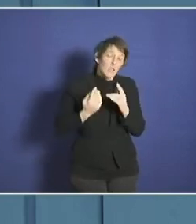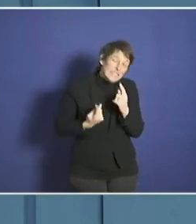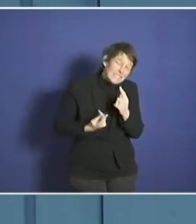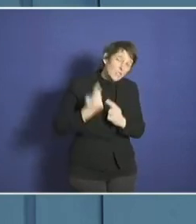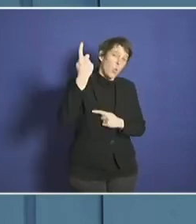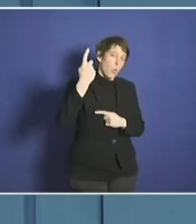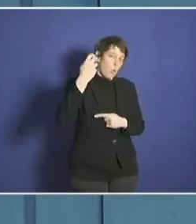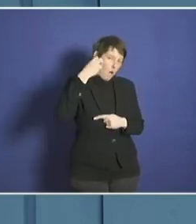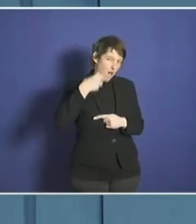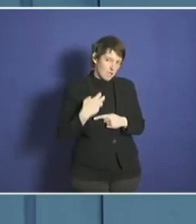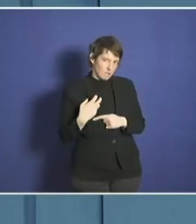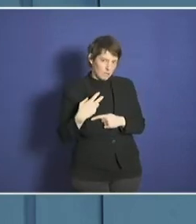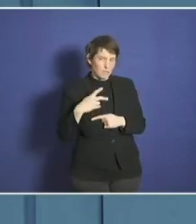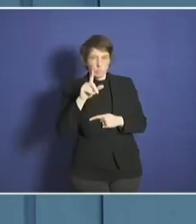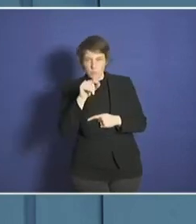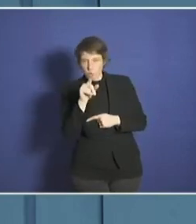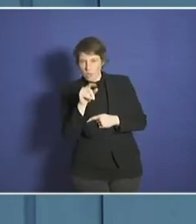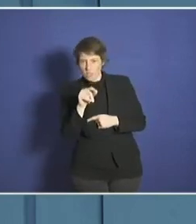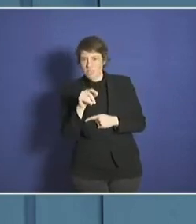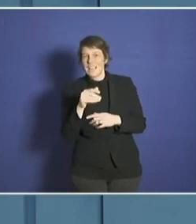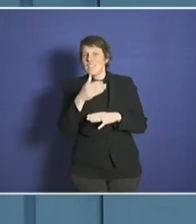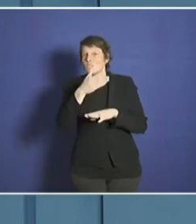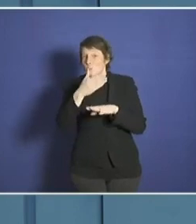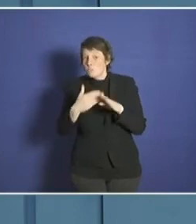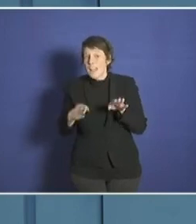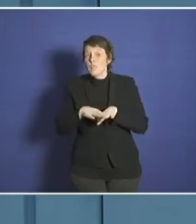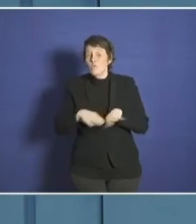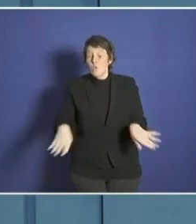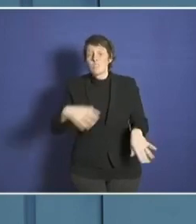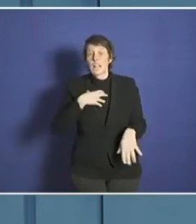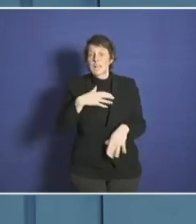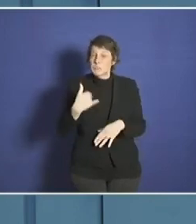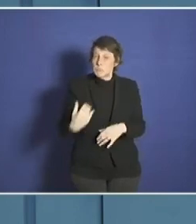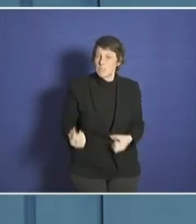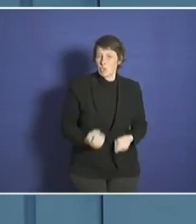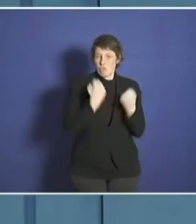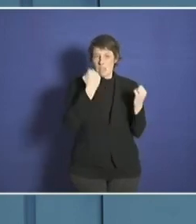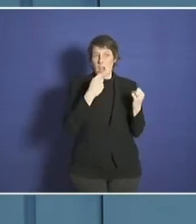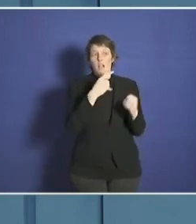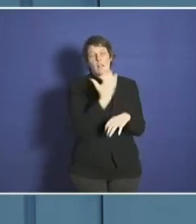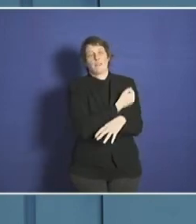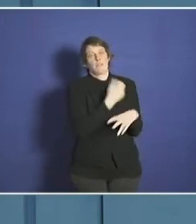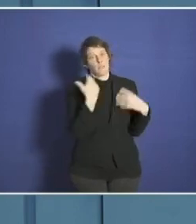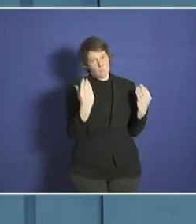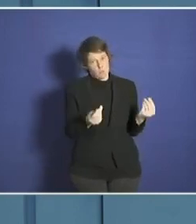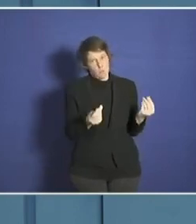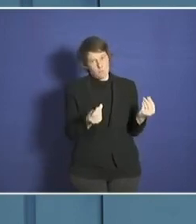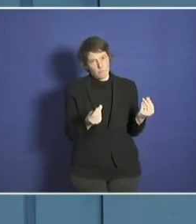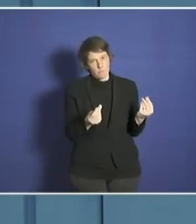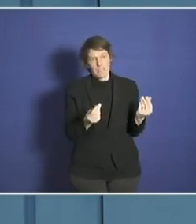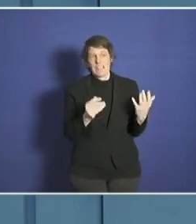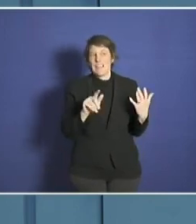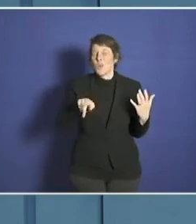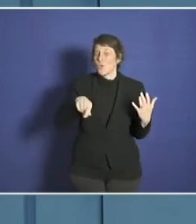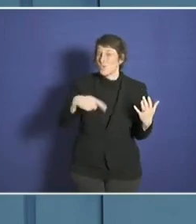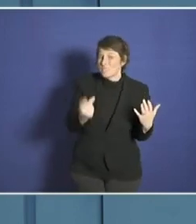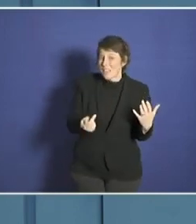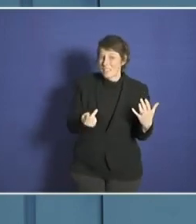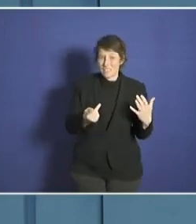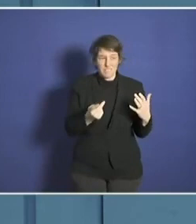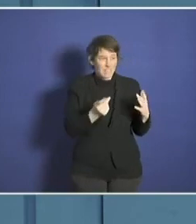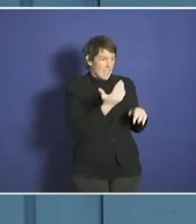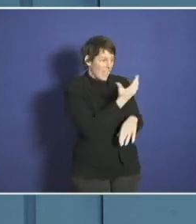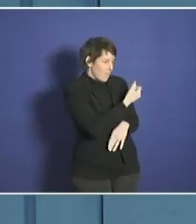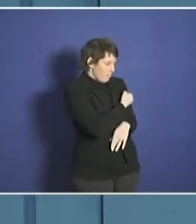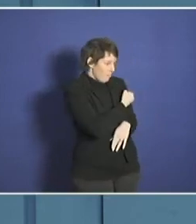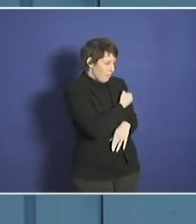mit zum Teil schweren Grunderkrankungen. Dass es in zeitlichen Zusammenhang dann mit